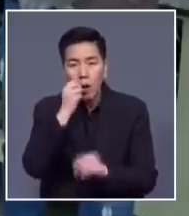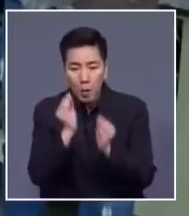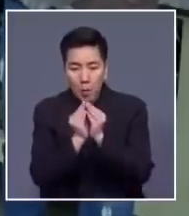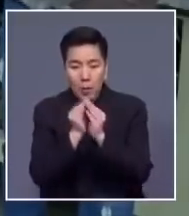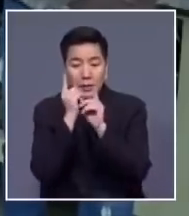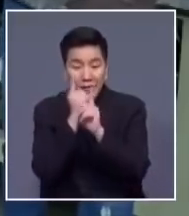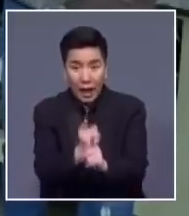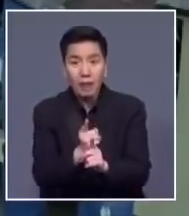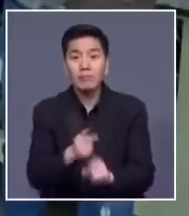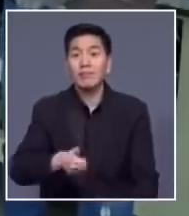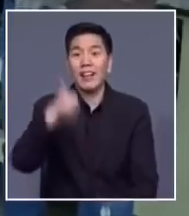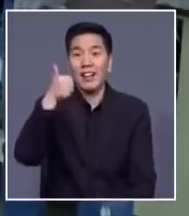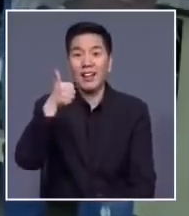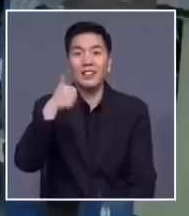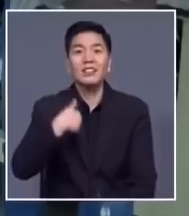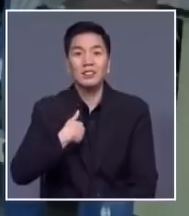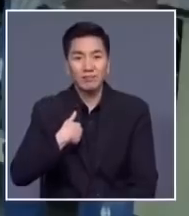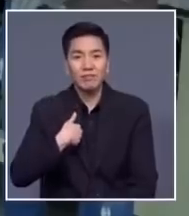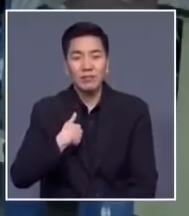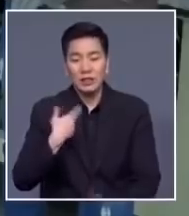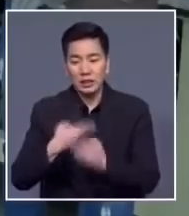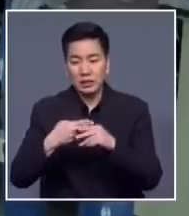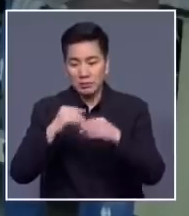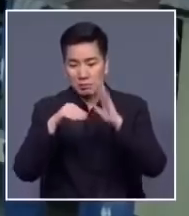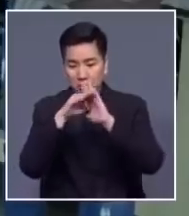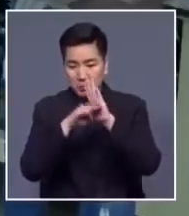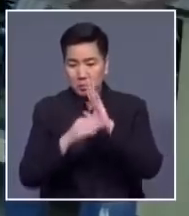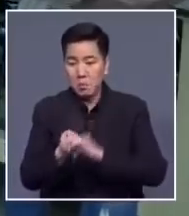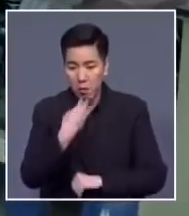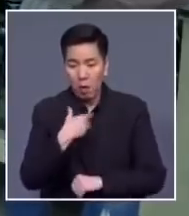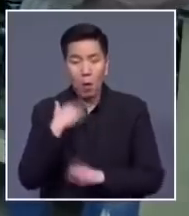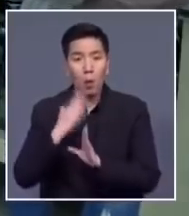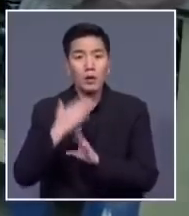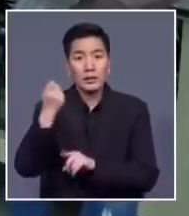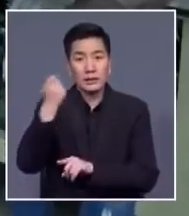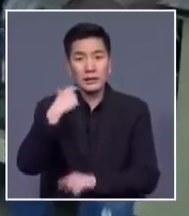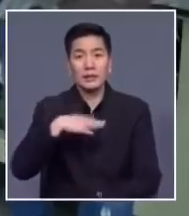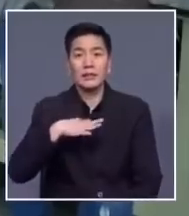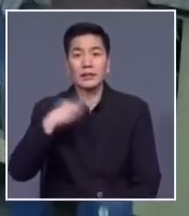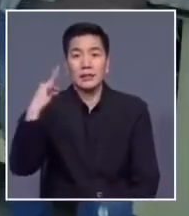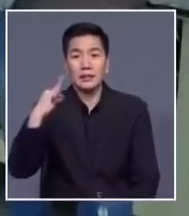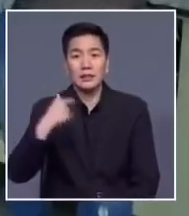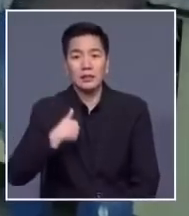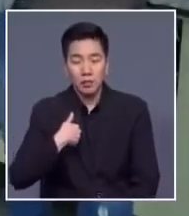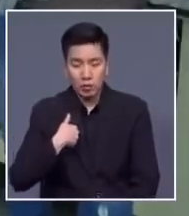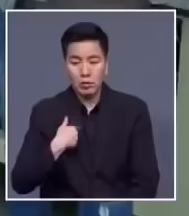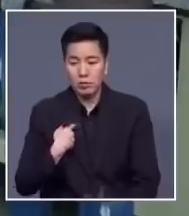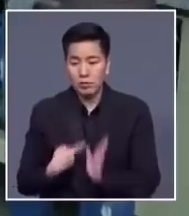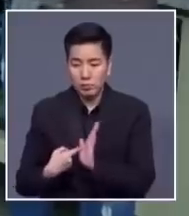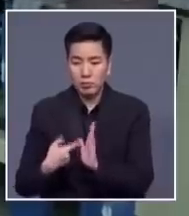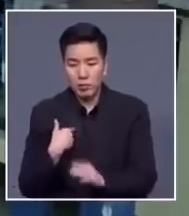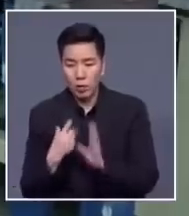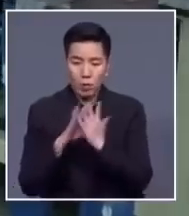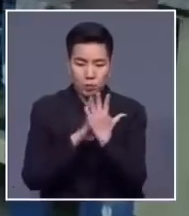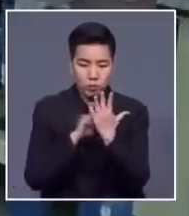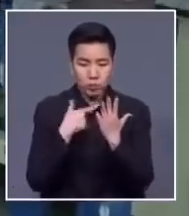คะแนนตามที่เขากำหนดไว้แล้วก็จะมีรายชื่อแจ้งเข้ามาเพราะว่ามีนายจ้างถูกเลือกแล้วก็เราก็ไปยื่นเรื่องแล้วก็อบรม